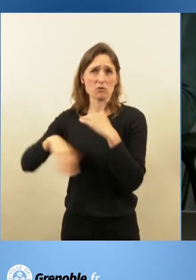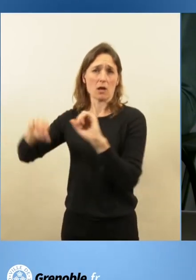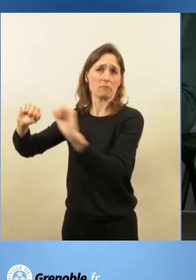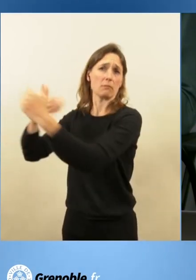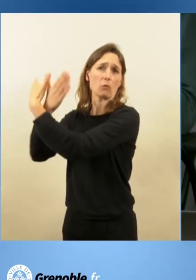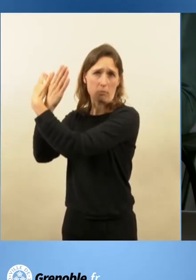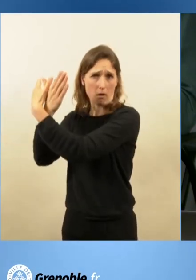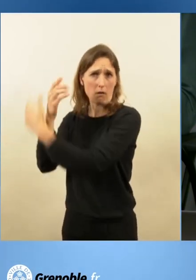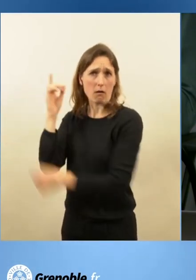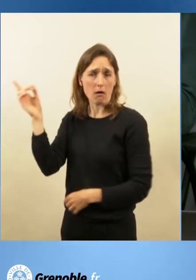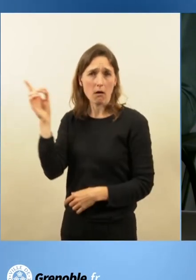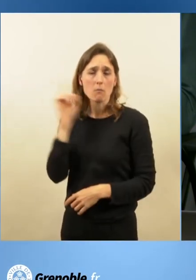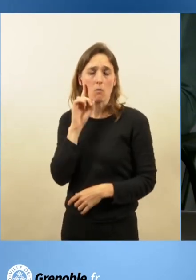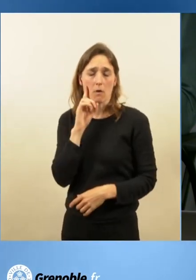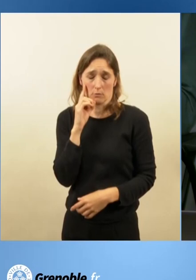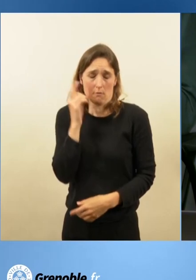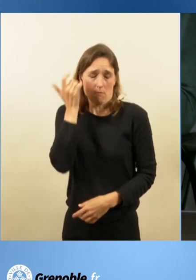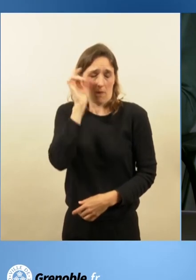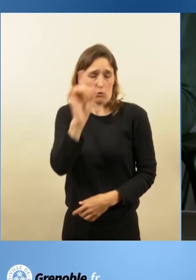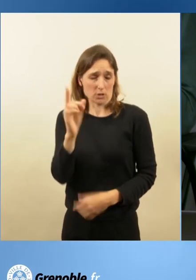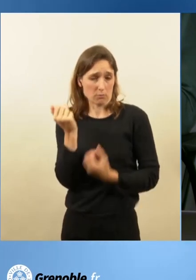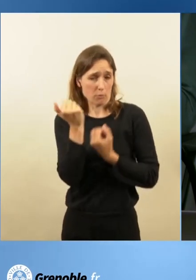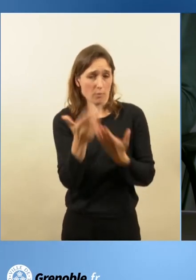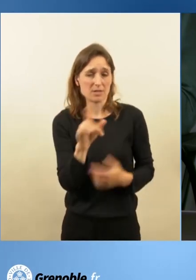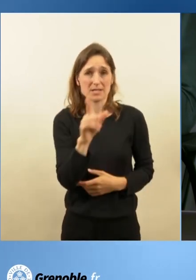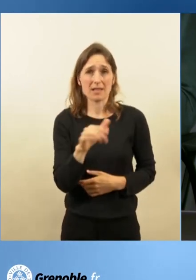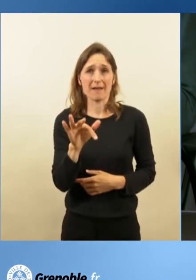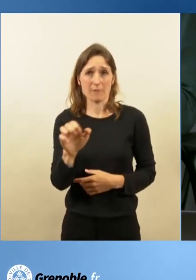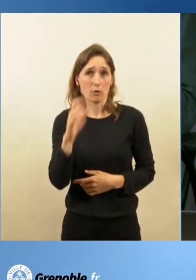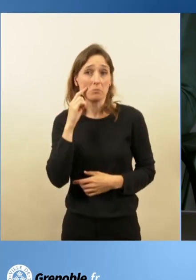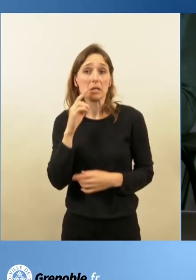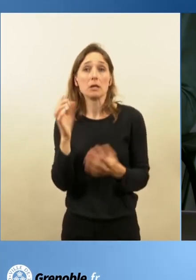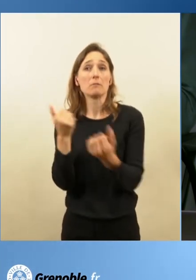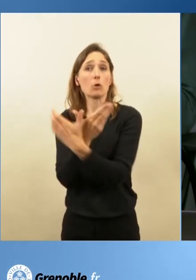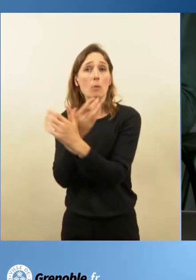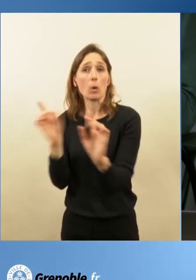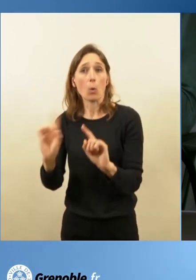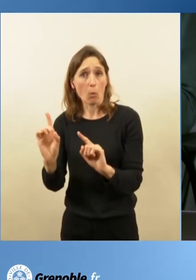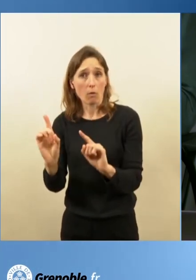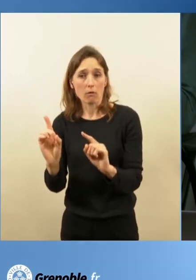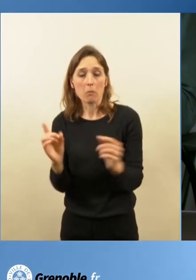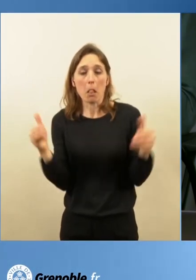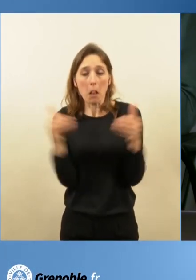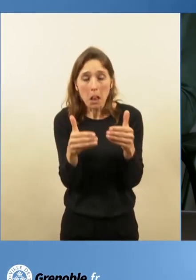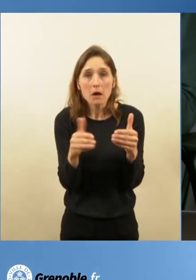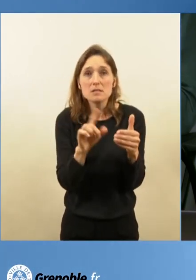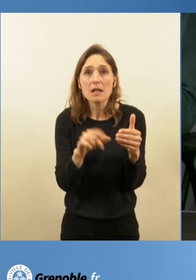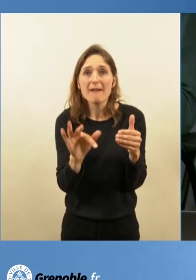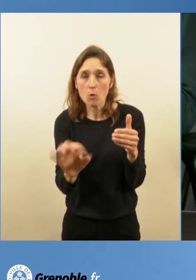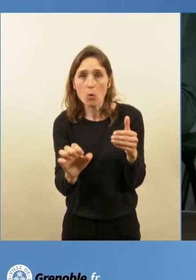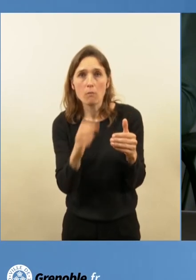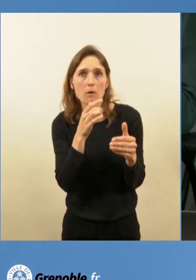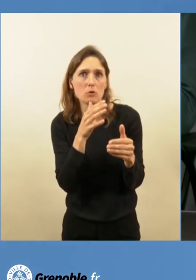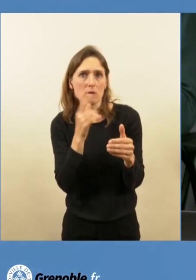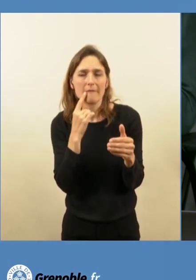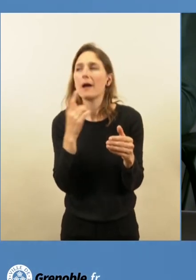il n'y a pas de sens de faire une Z du feu si elle n'est pas métropolitaine allez nous dire que il faut être différent à Grenoble